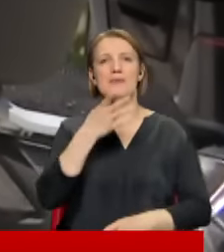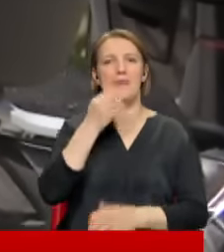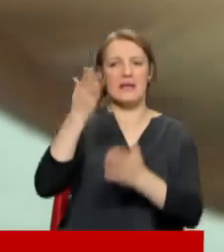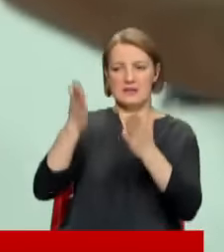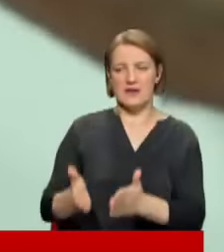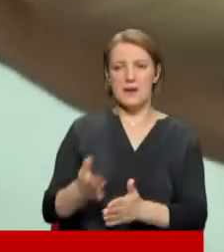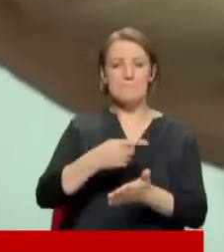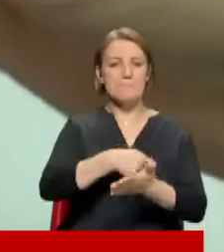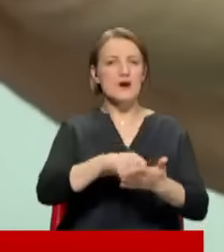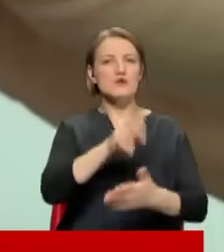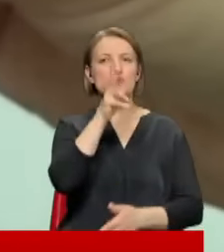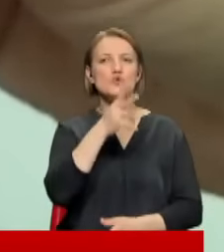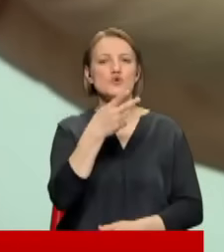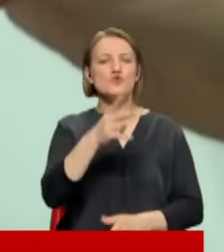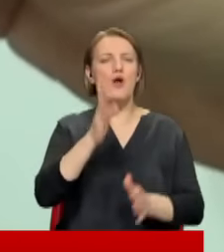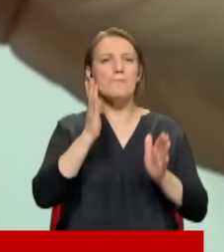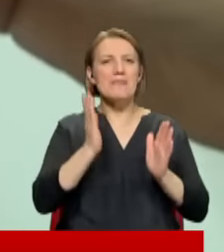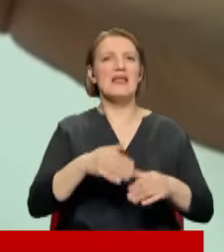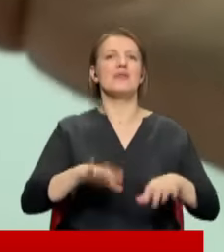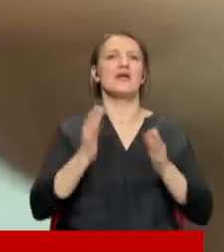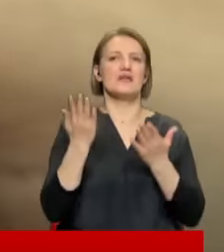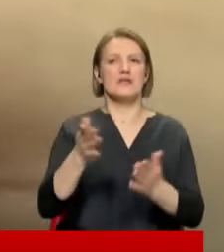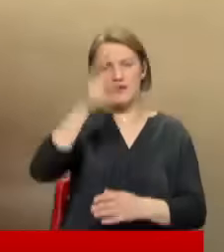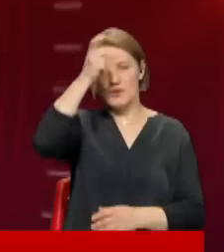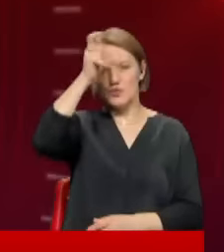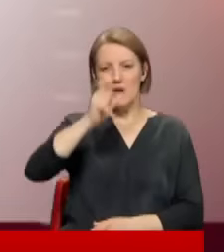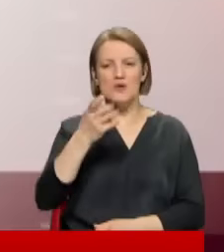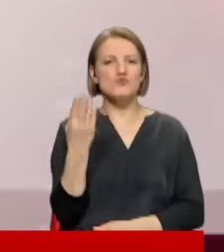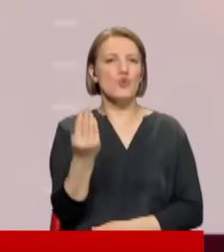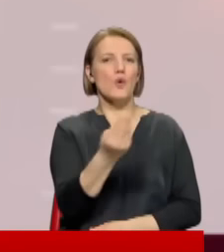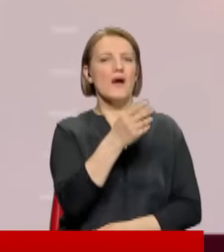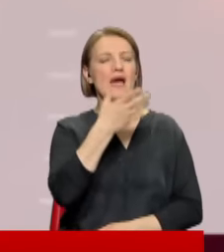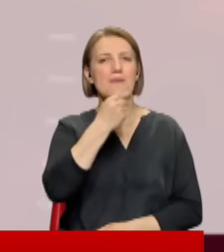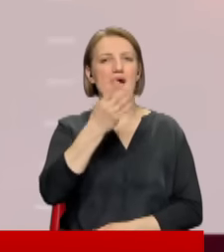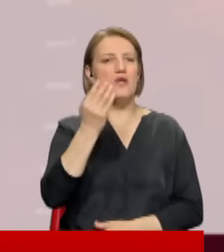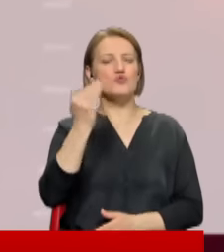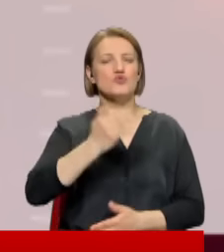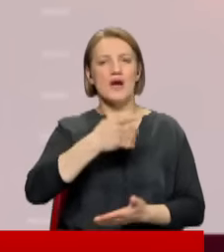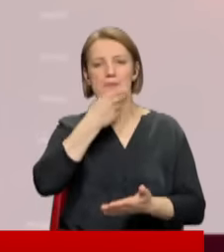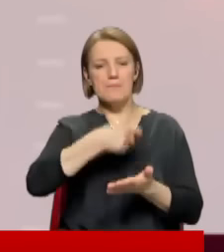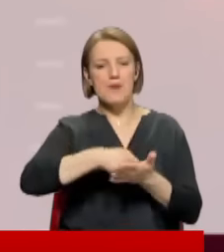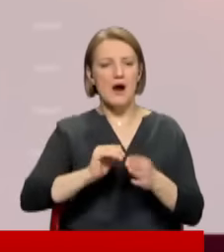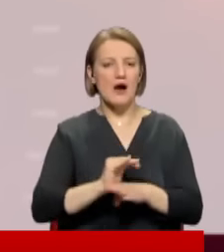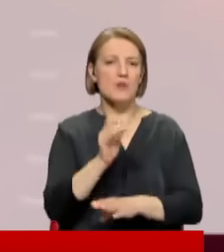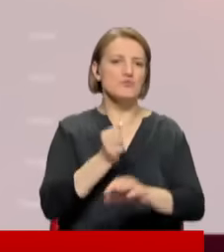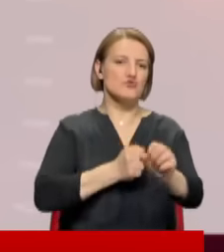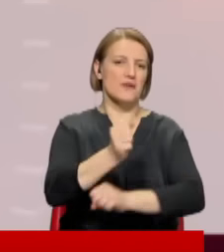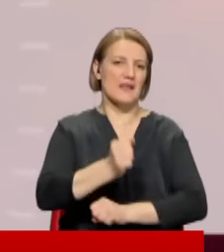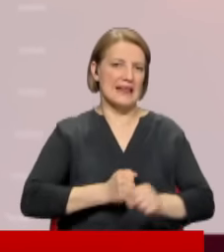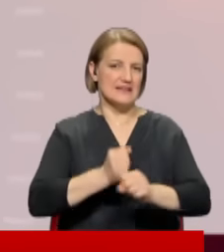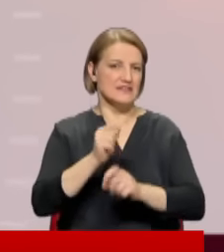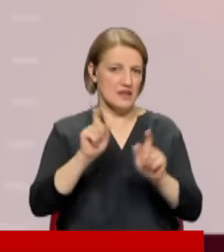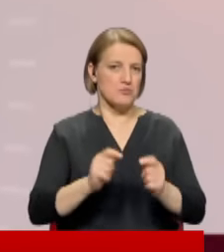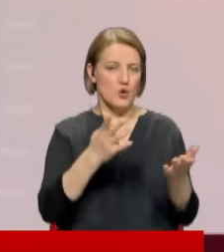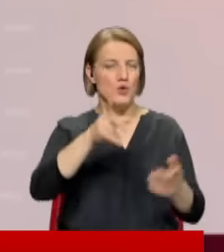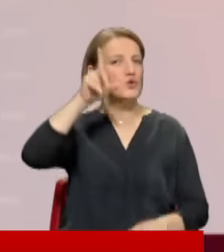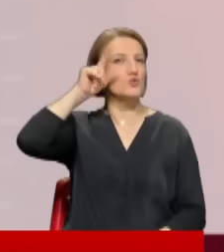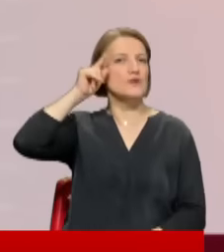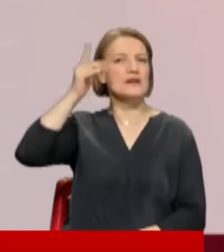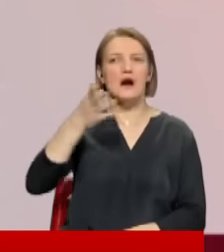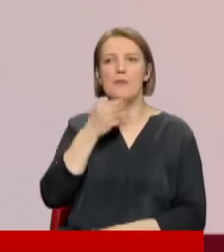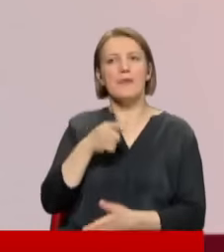emekli. Maaşı 300 euro bile etmiyor. Türkiye'de çoğu emekli en düşük emekli maaşıyla hayat mücadelesi verirken,